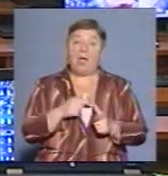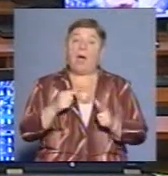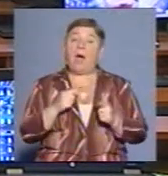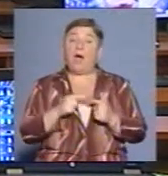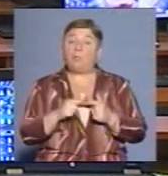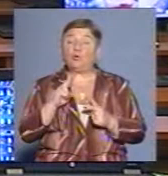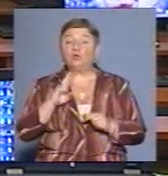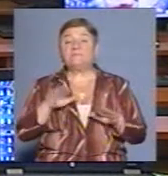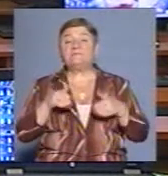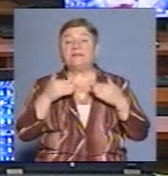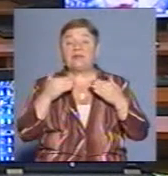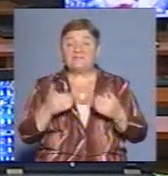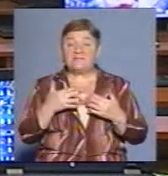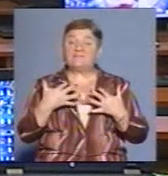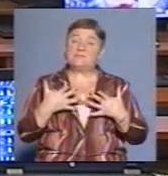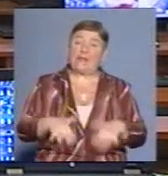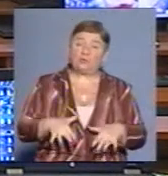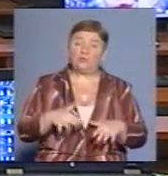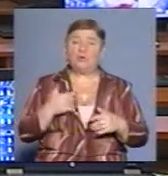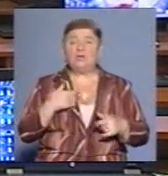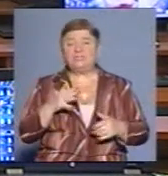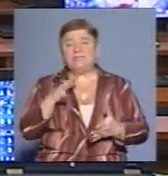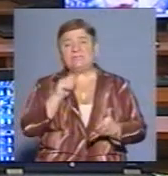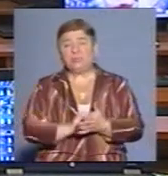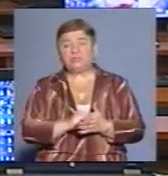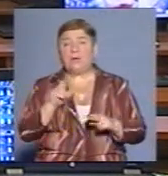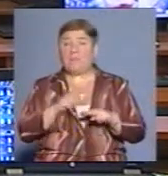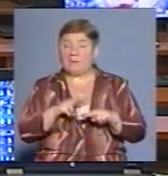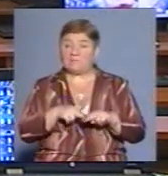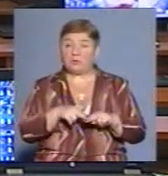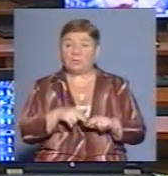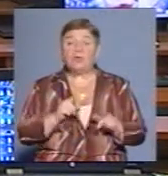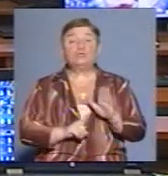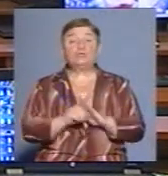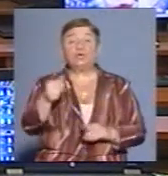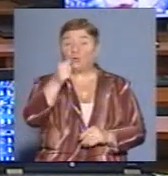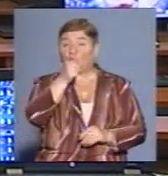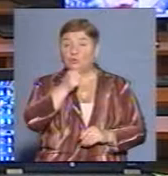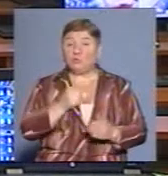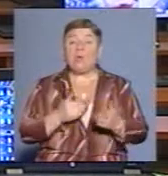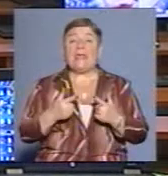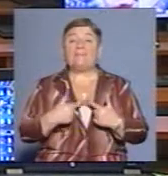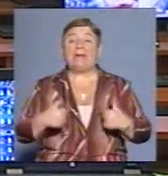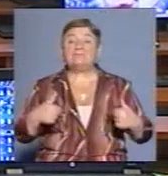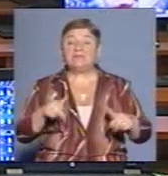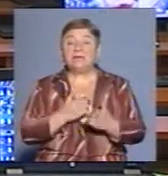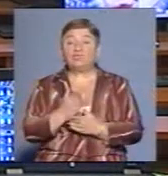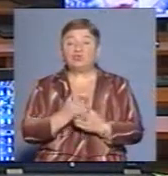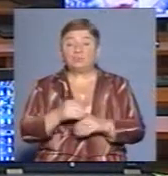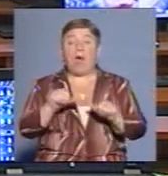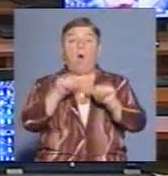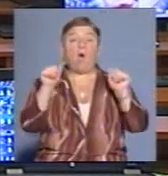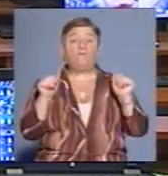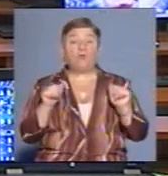котрі зверталися у зв'язку з обміном, втратою чи пошкодженням паспорту книжечки. З початку року у міграційній службі області ID-картки